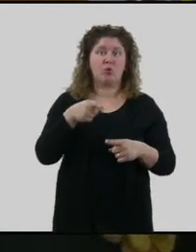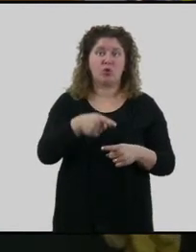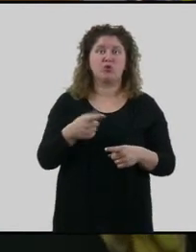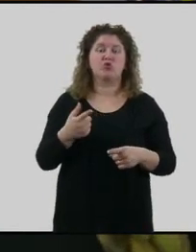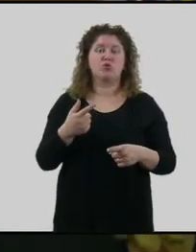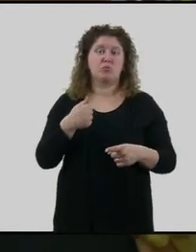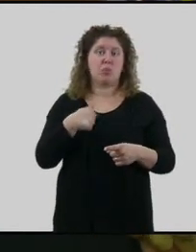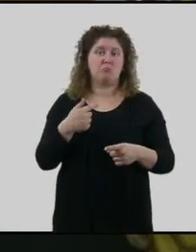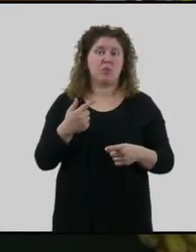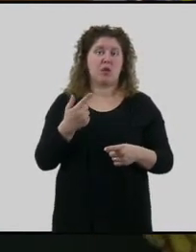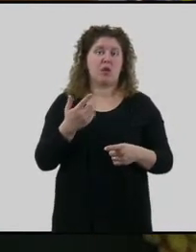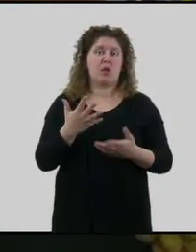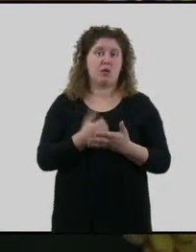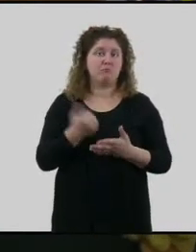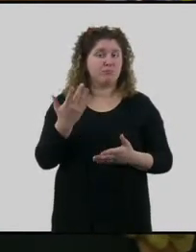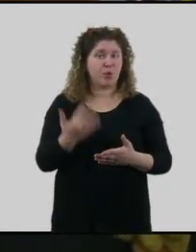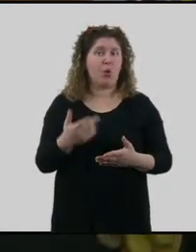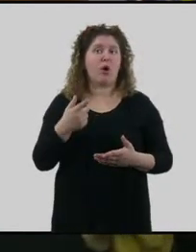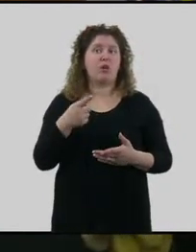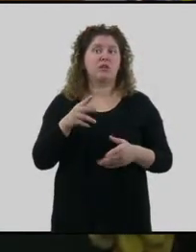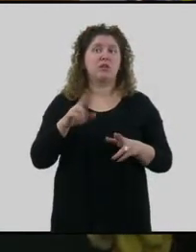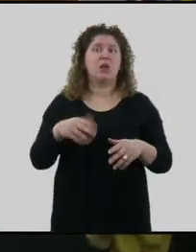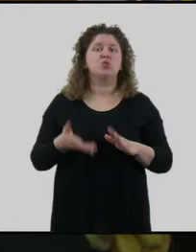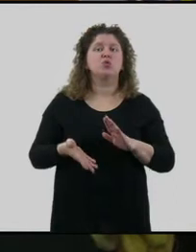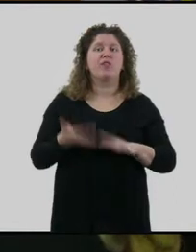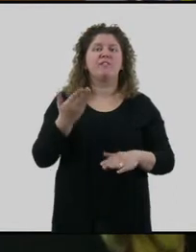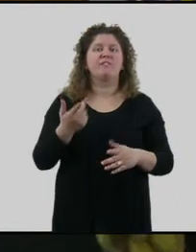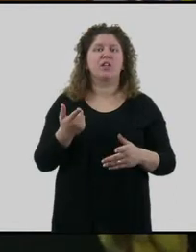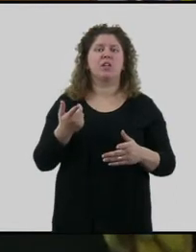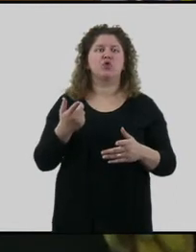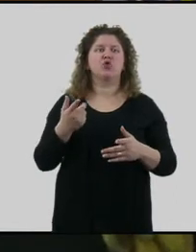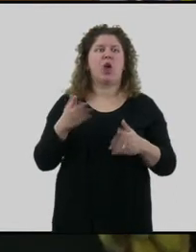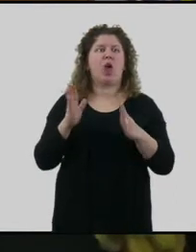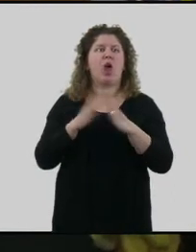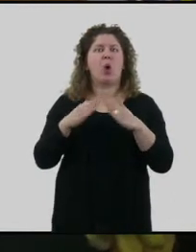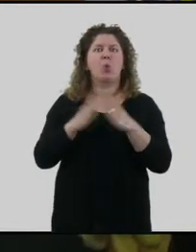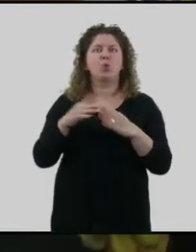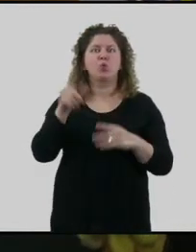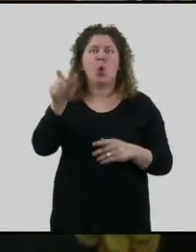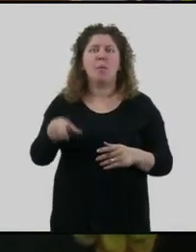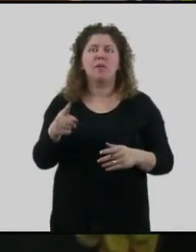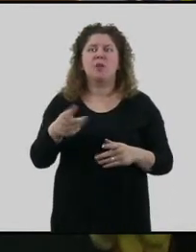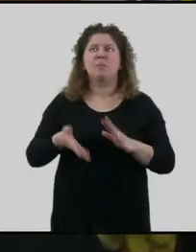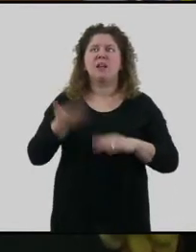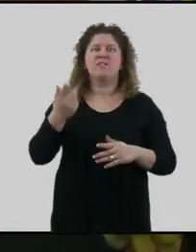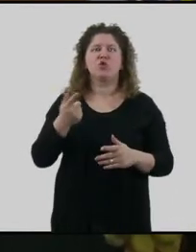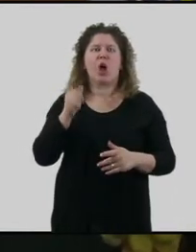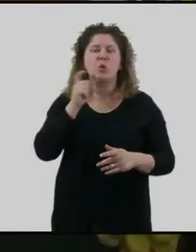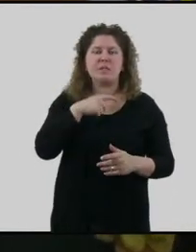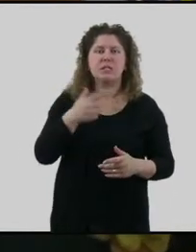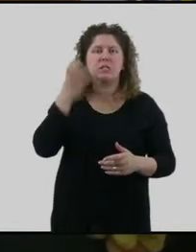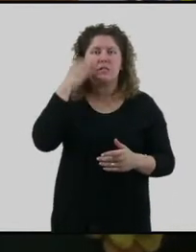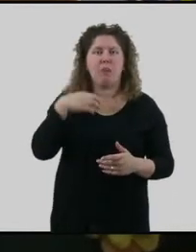baratali brojkom srodničkih udomiteljskih obitelji, gdje su se više udomitelji postali baka, stric, djed,